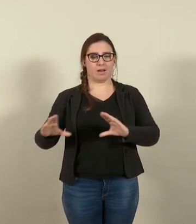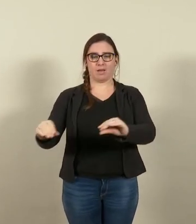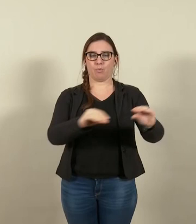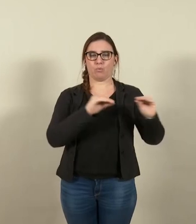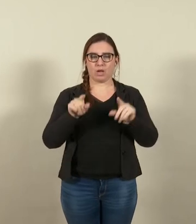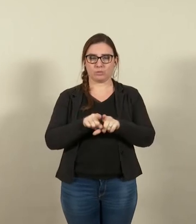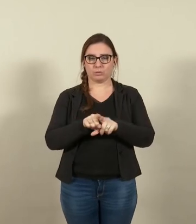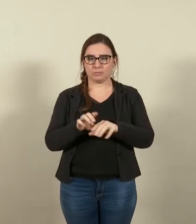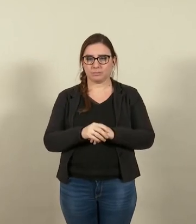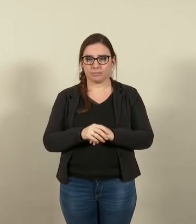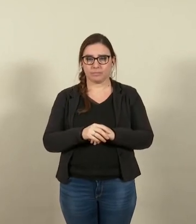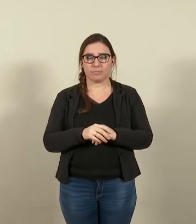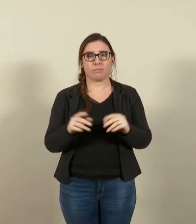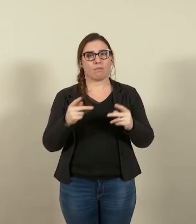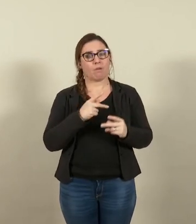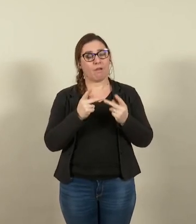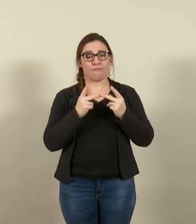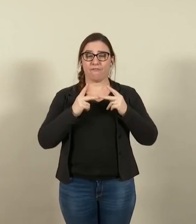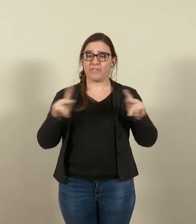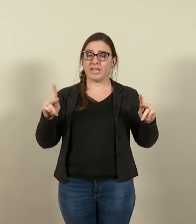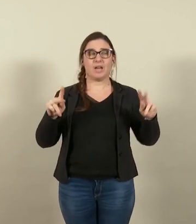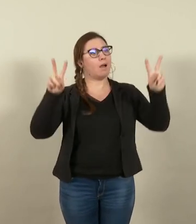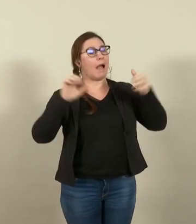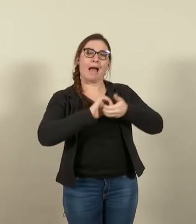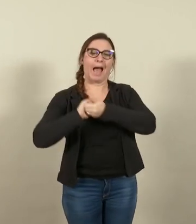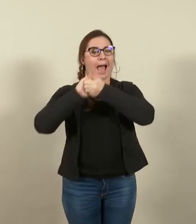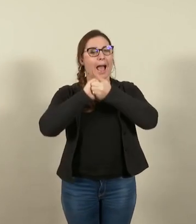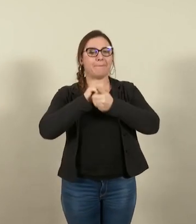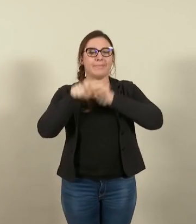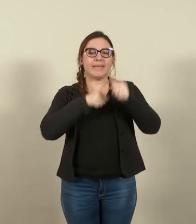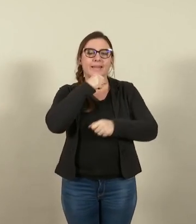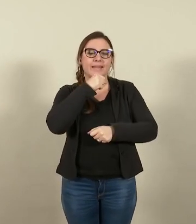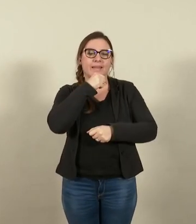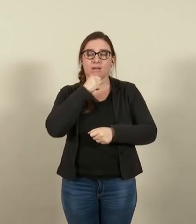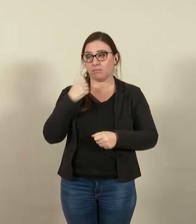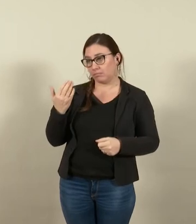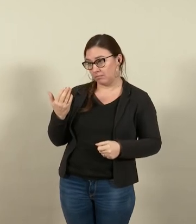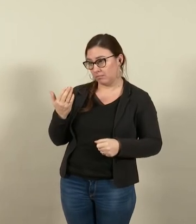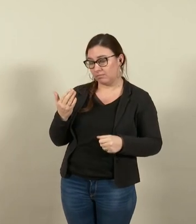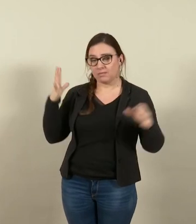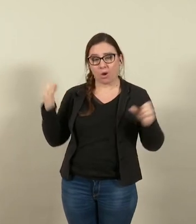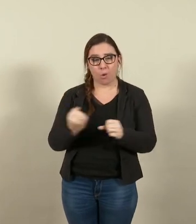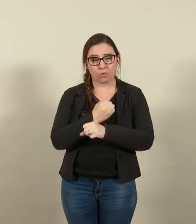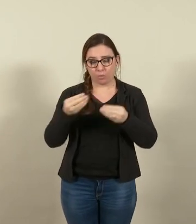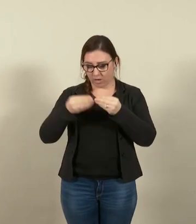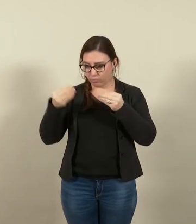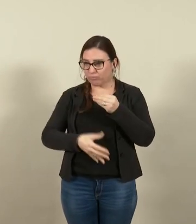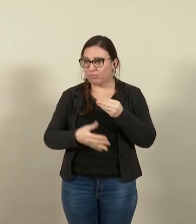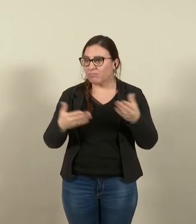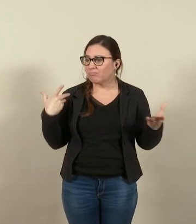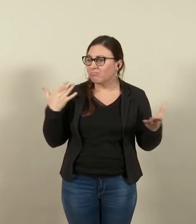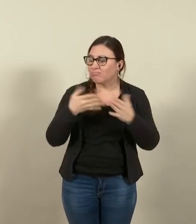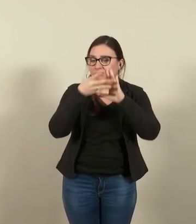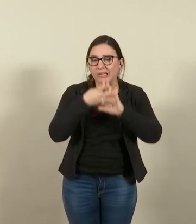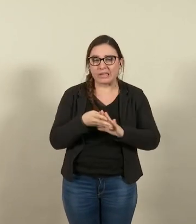et d'ailleurs pour une ville qui se dit amis des aînés vous conviendrez que c'est quand même bien dommage que ça ne fasse pas partie de vos